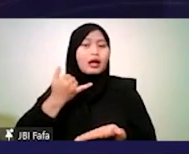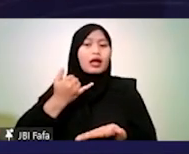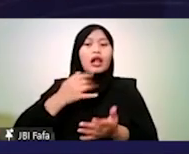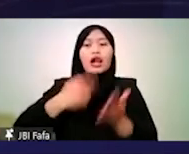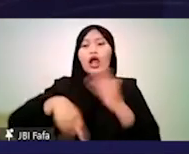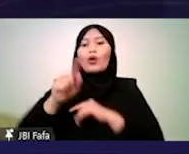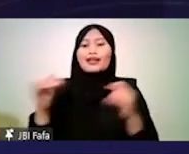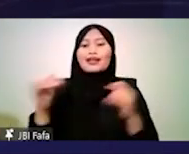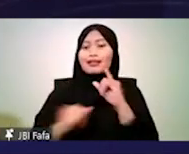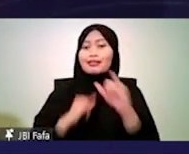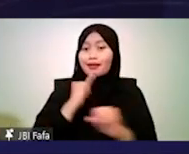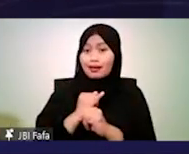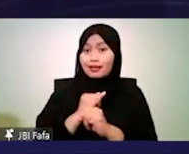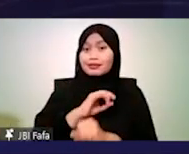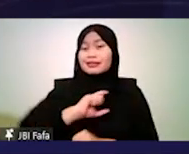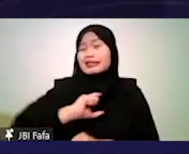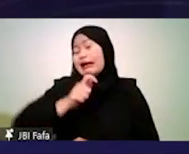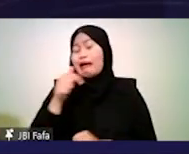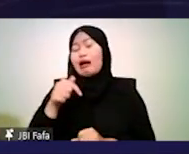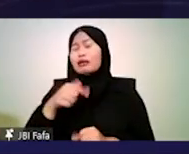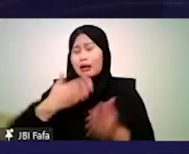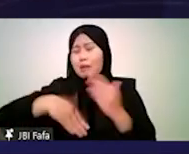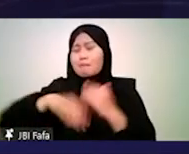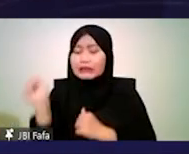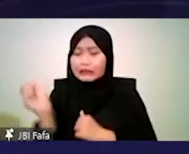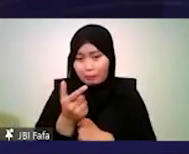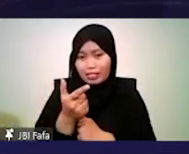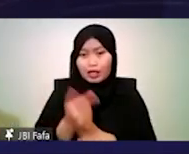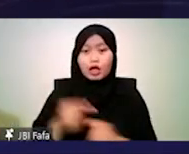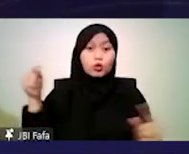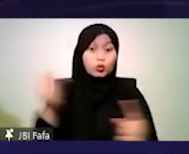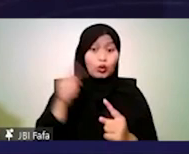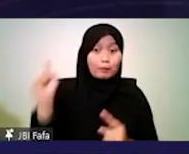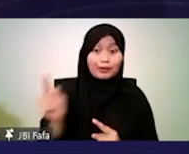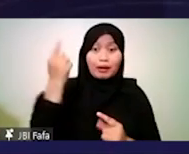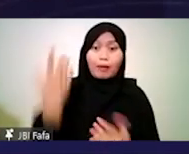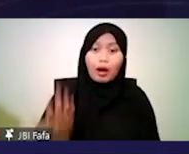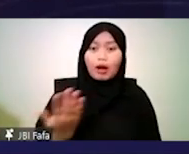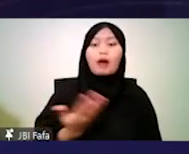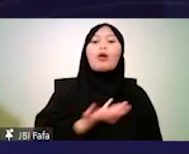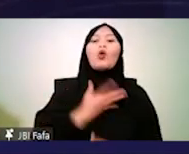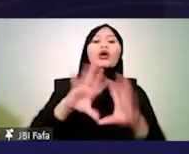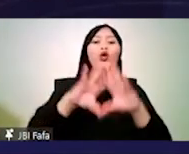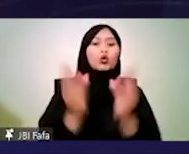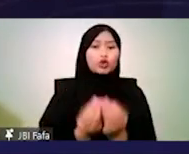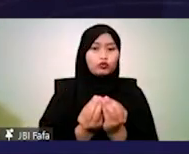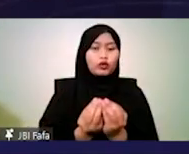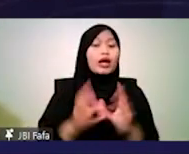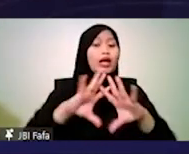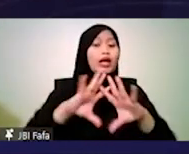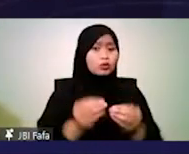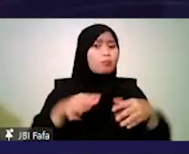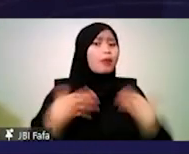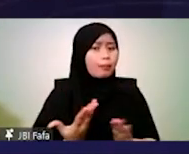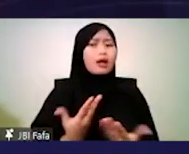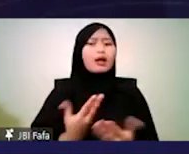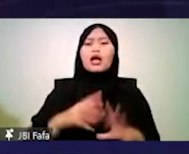lain bisa lebih lebih lebih cepat Itu Tujuan pertama adalah inklusi Bagaimana inklusi keuangan